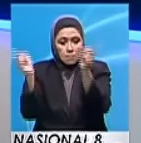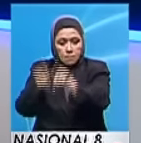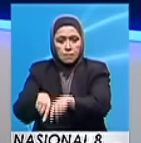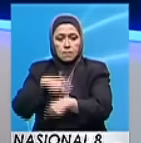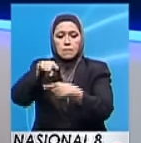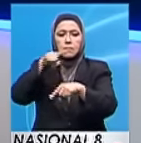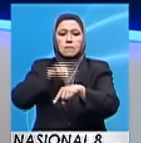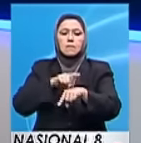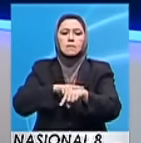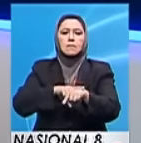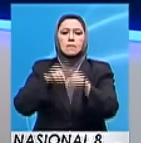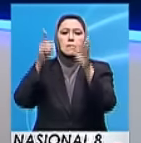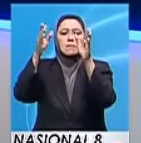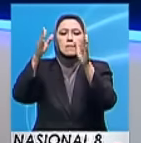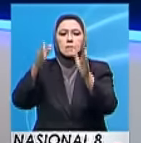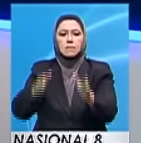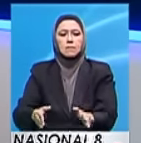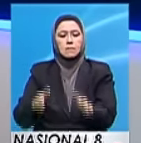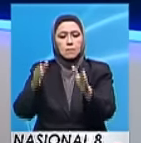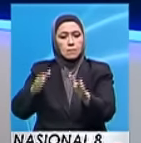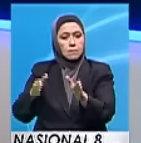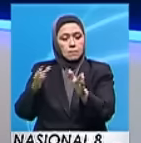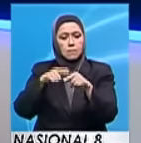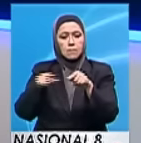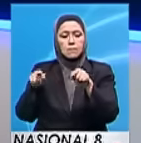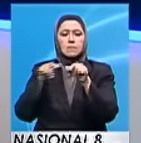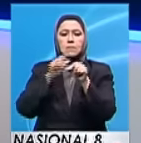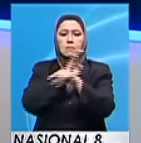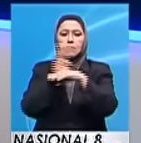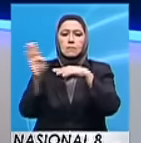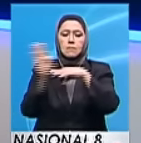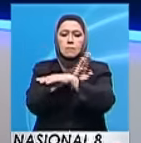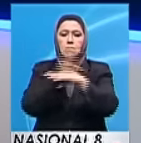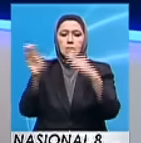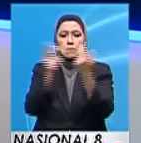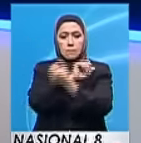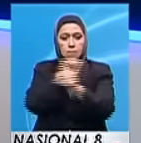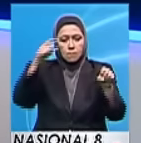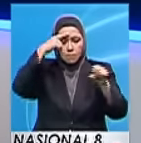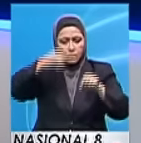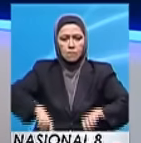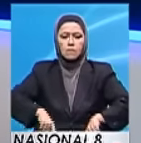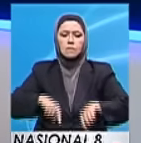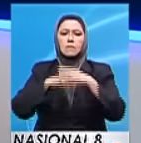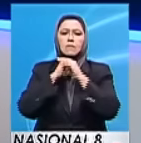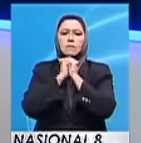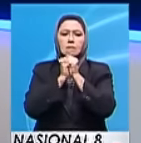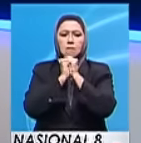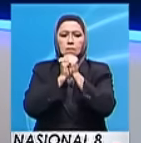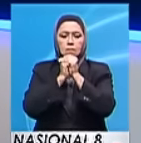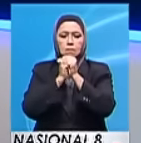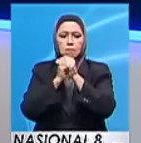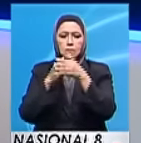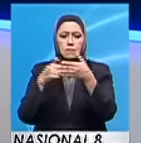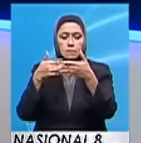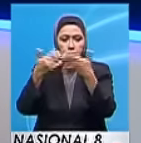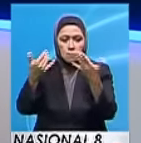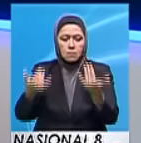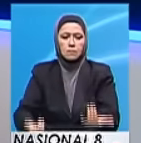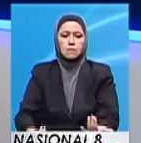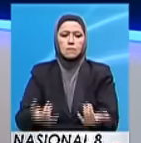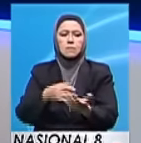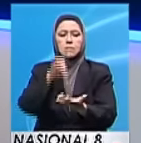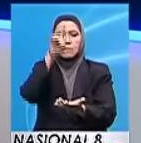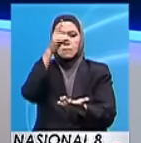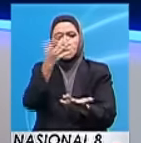mengatur persediaan menyambut tahun baharu Cina sehingga kini sekurang-kurangnya 221 orang berjaya diselamatkan dengan 50 orang cedera